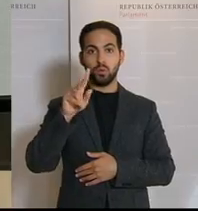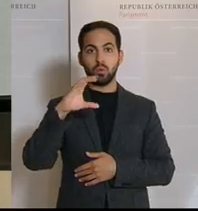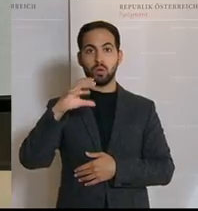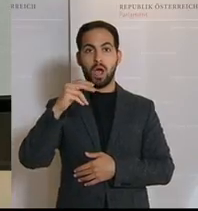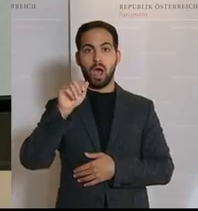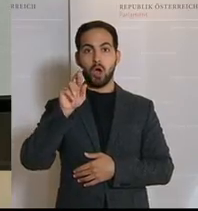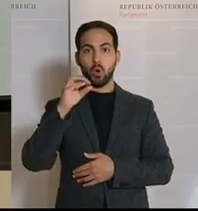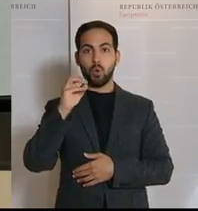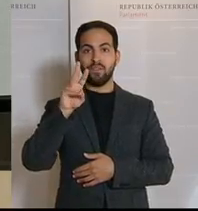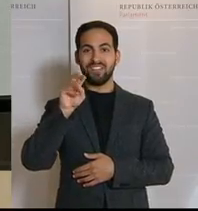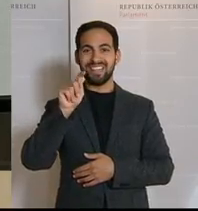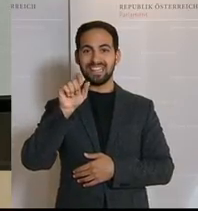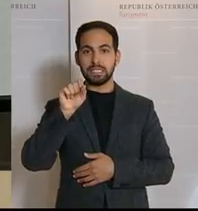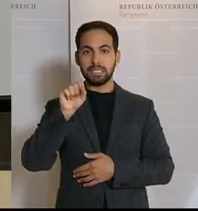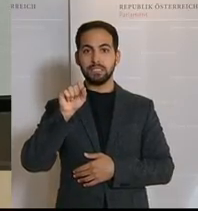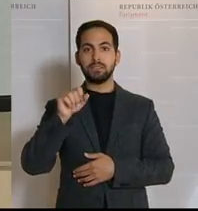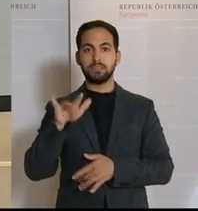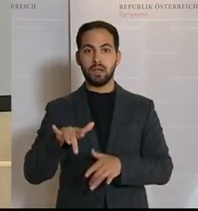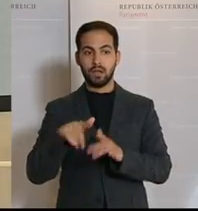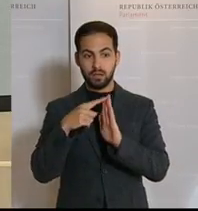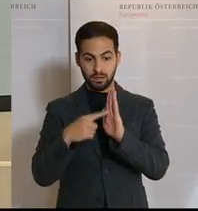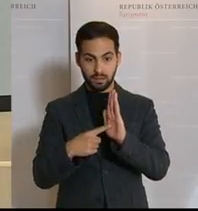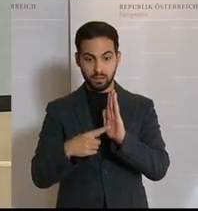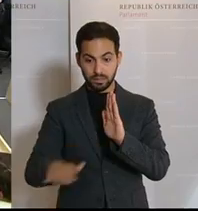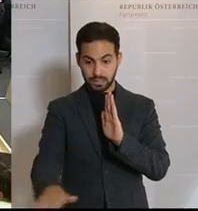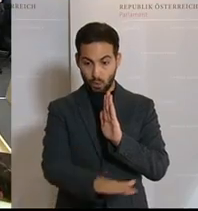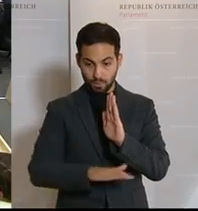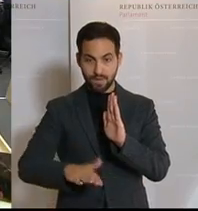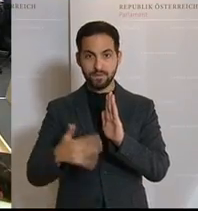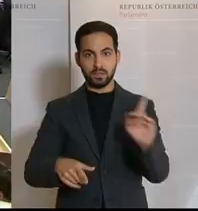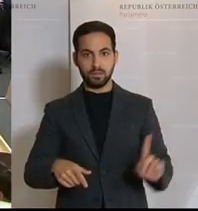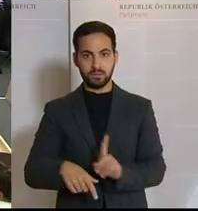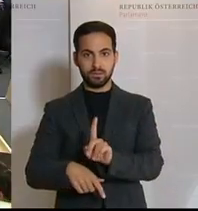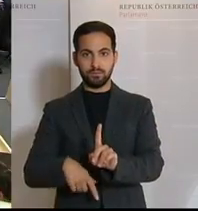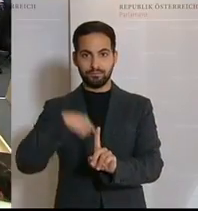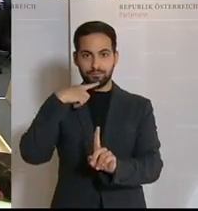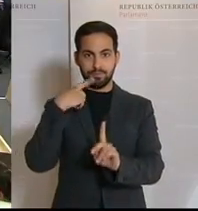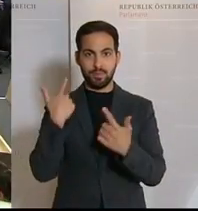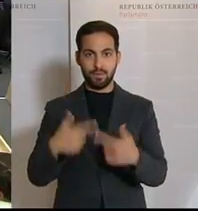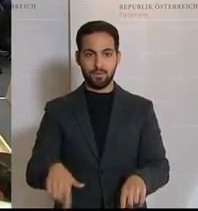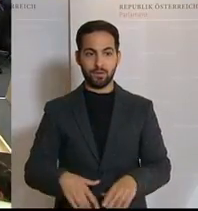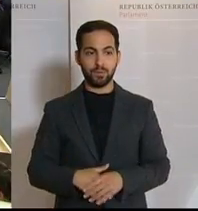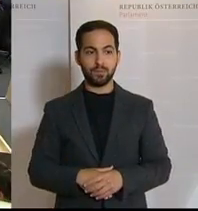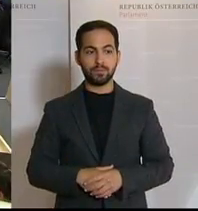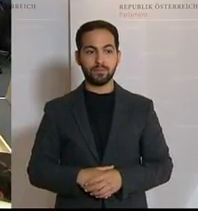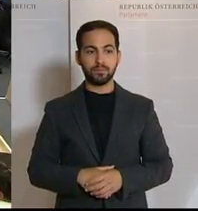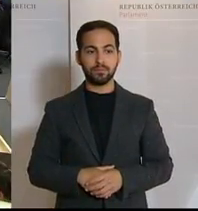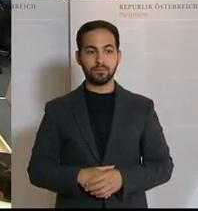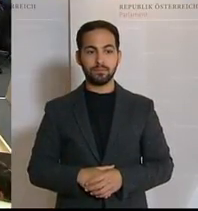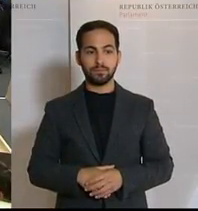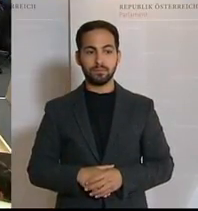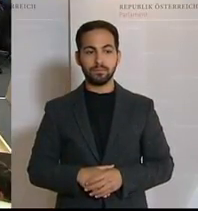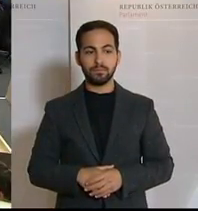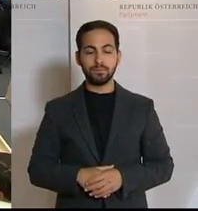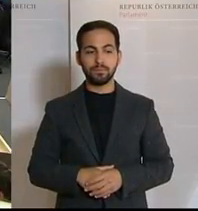Kucharowicz. Wir kommen zurück zu den Tagesordnungspunkten 12 bis 14 der heutigen Sitzung.